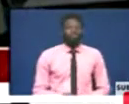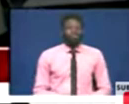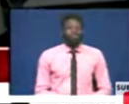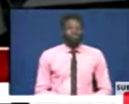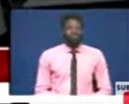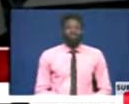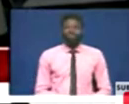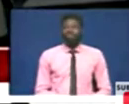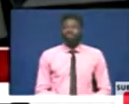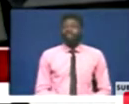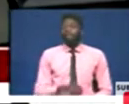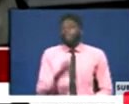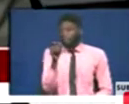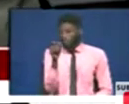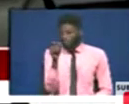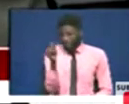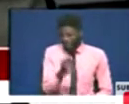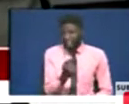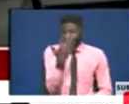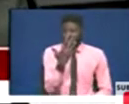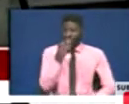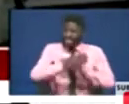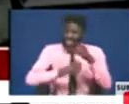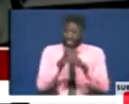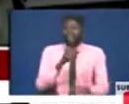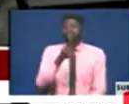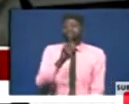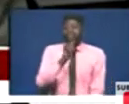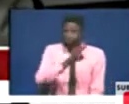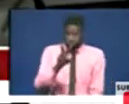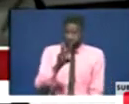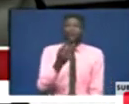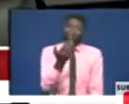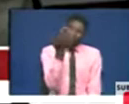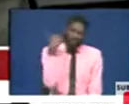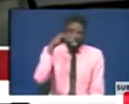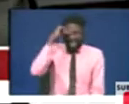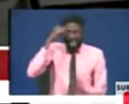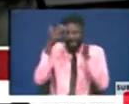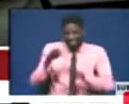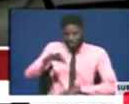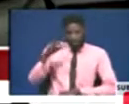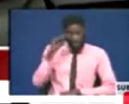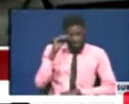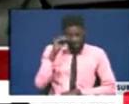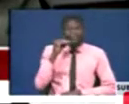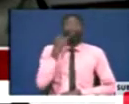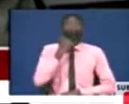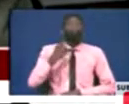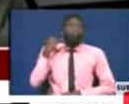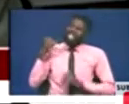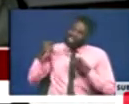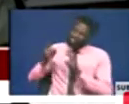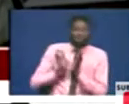mwezi Mei mwaka 2022 aliyekuwa gavana wa kaunti hiyo Hassan Ali Joho alijitokeza wazi na kusema kwamba anamuunga